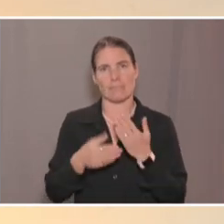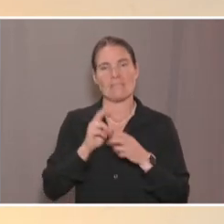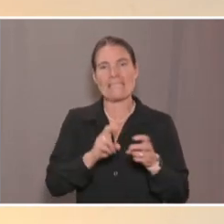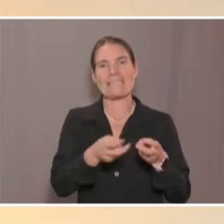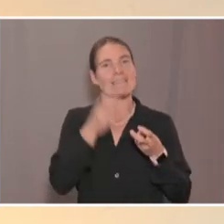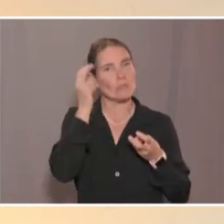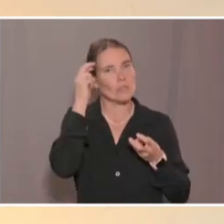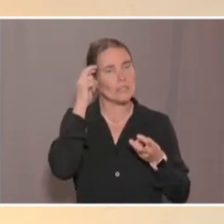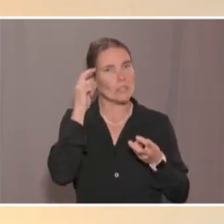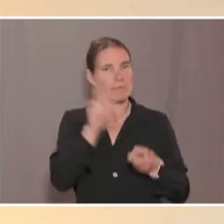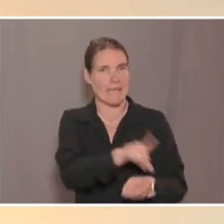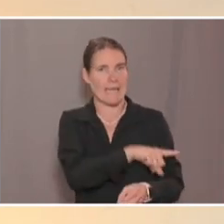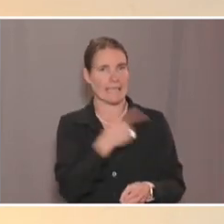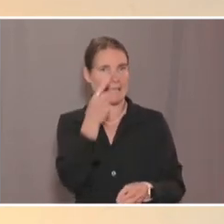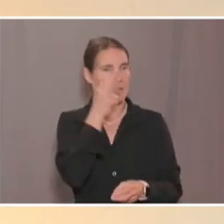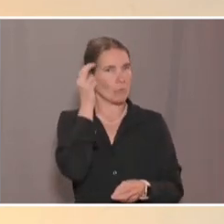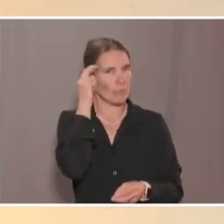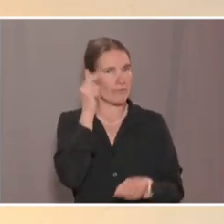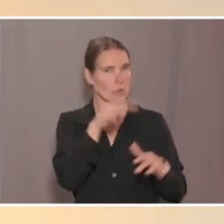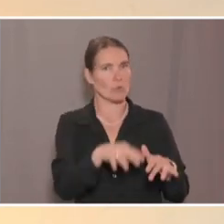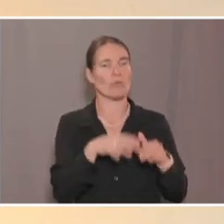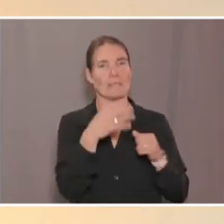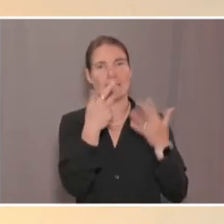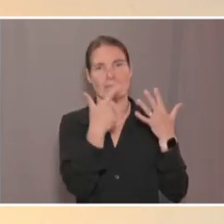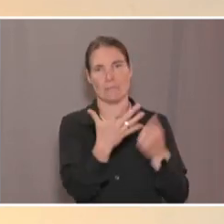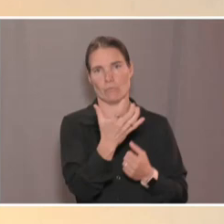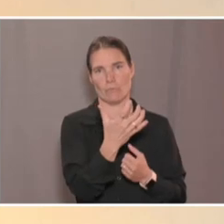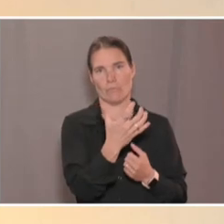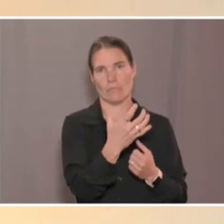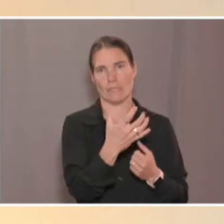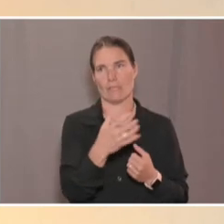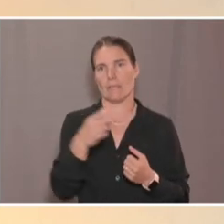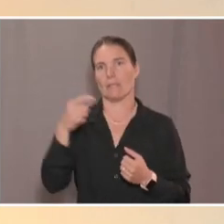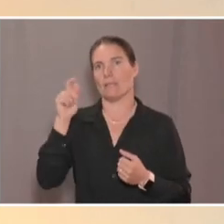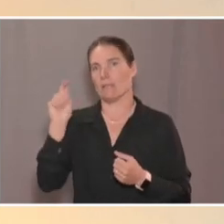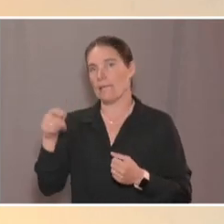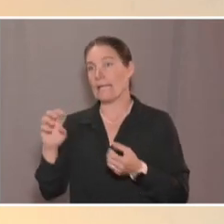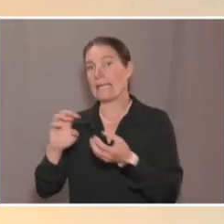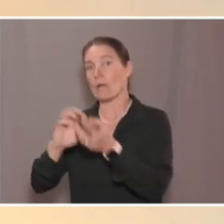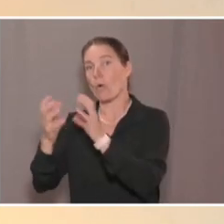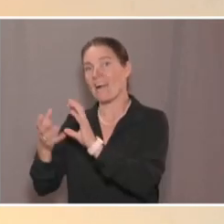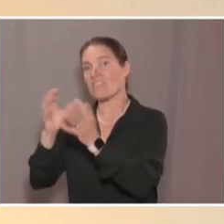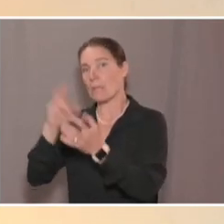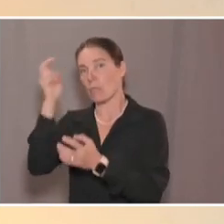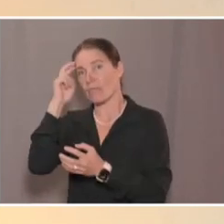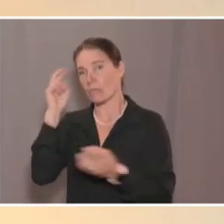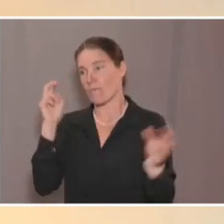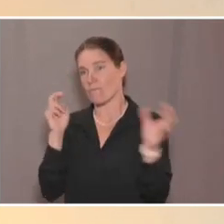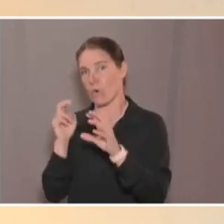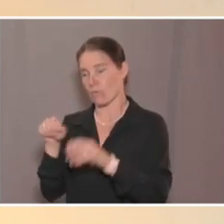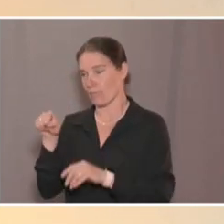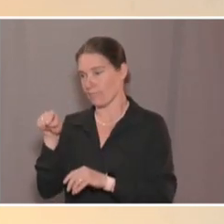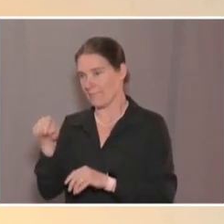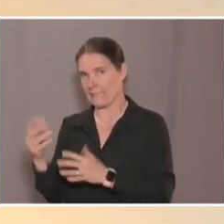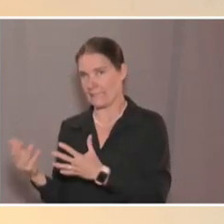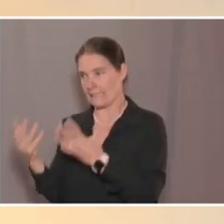Erziehungswissenschaften und Psychologie, warf 1957 seinem Kollegen Walter Stuhlfahrt, Geographie, vor, er hätte fast